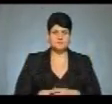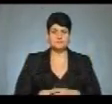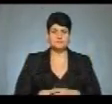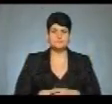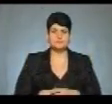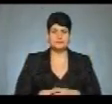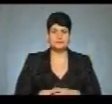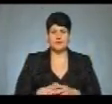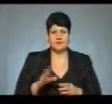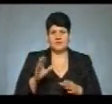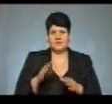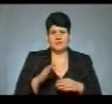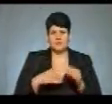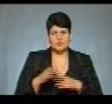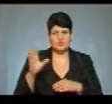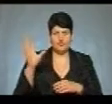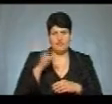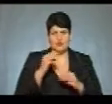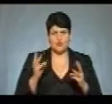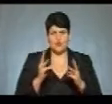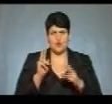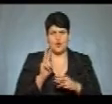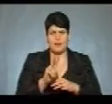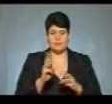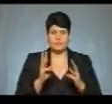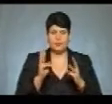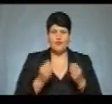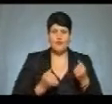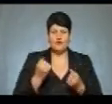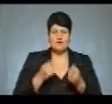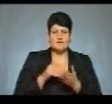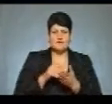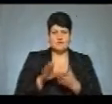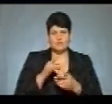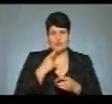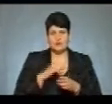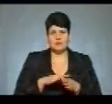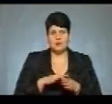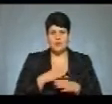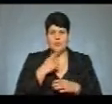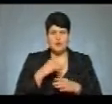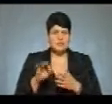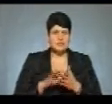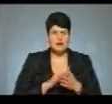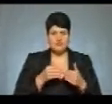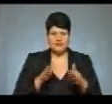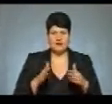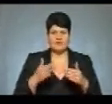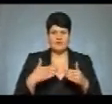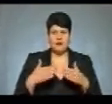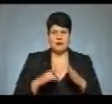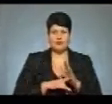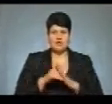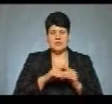почти цілий був тролейбус. Водій тролейбуса Володимир відмовився називати прізвище. Каже, одразу відкрив двері та з кондуктором